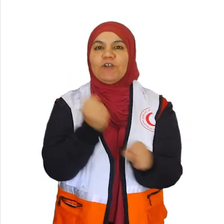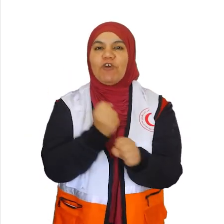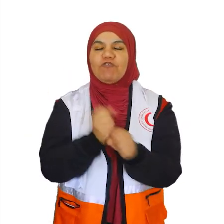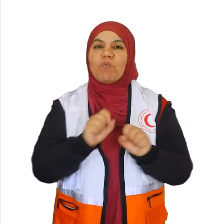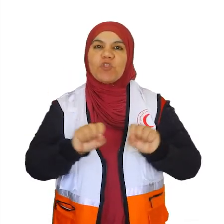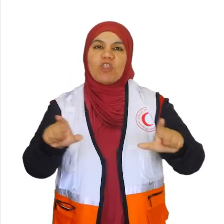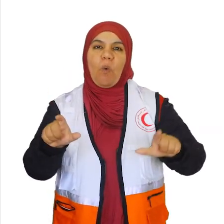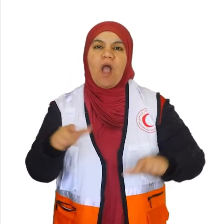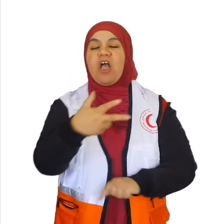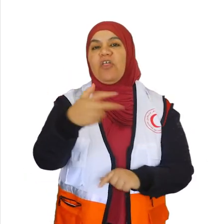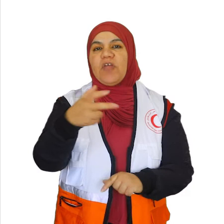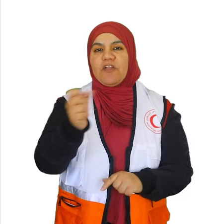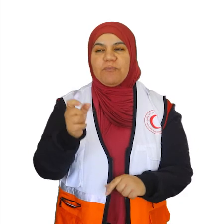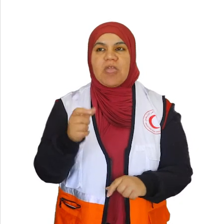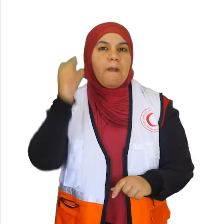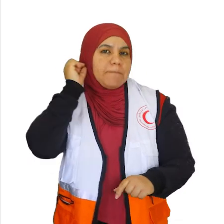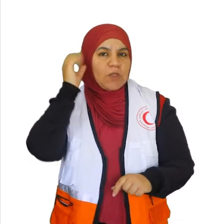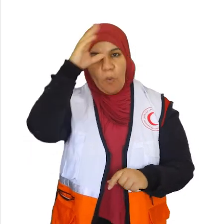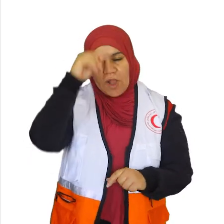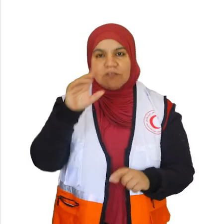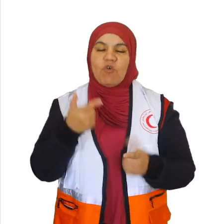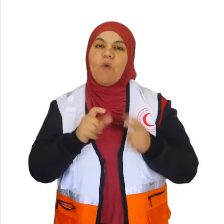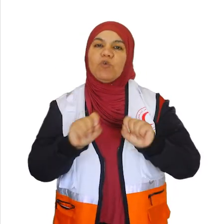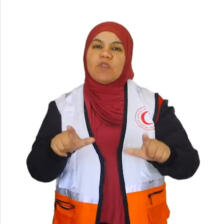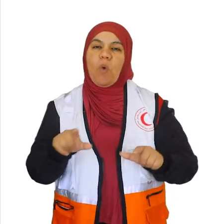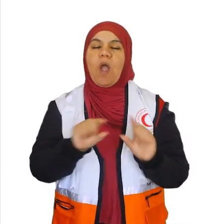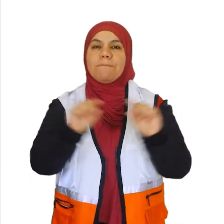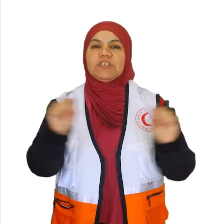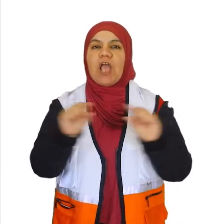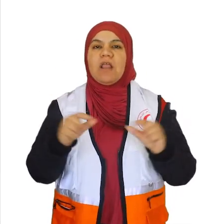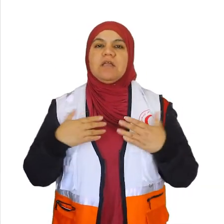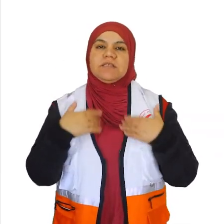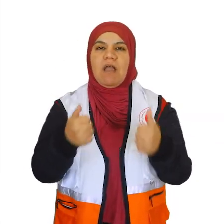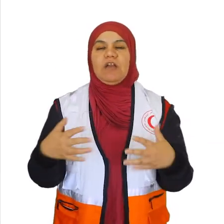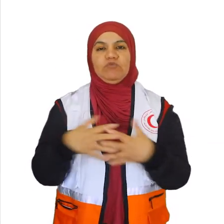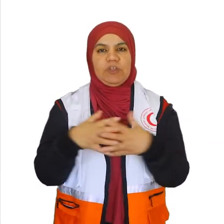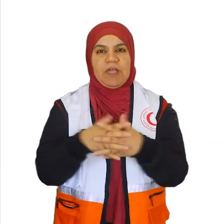ومتطوعة مدربين ومؤهلين في مجال الصحة المجتمعية.